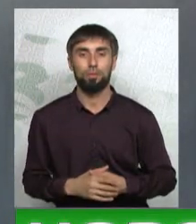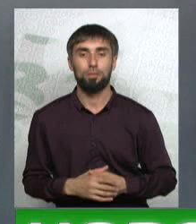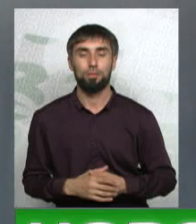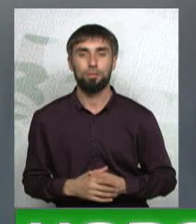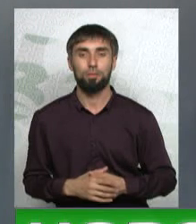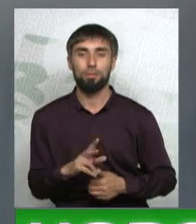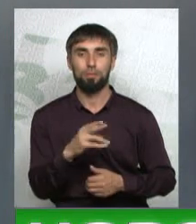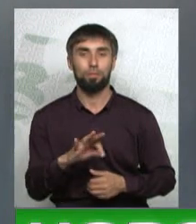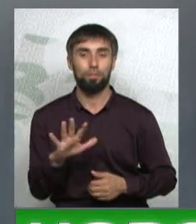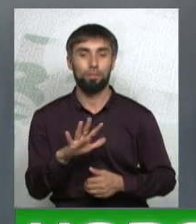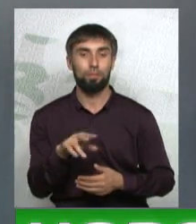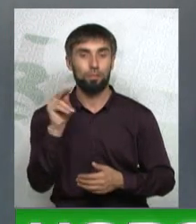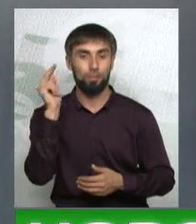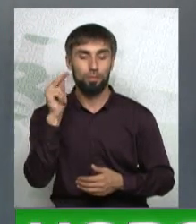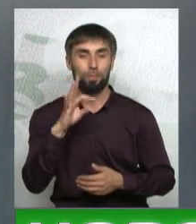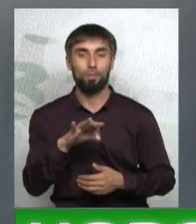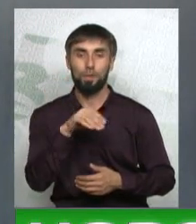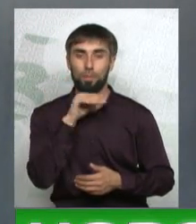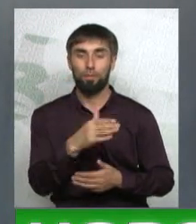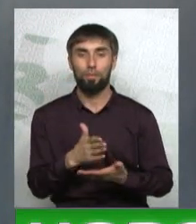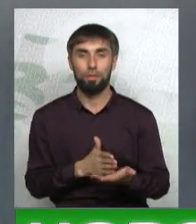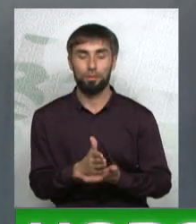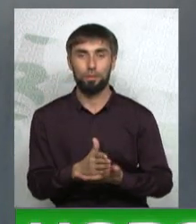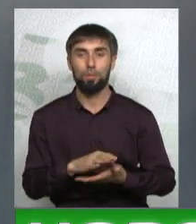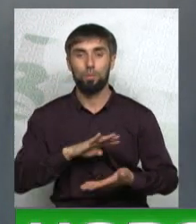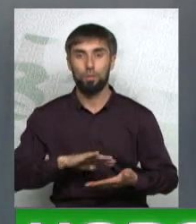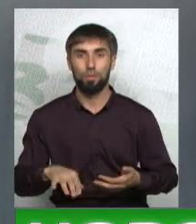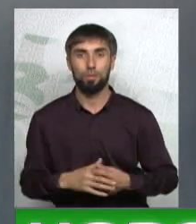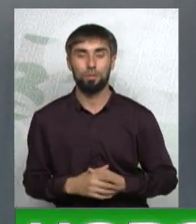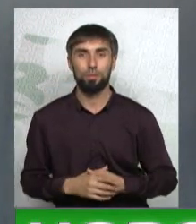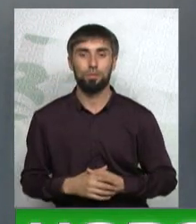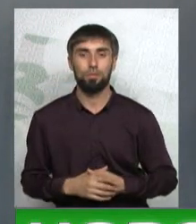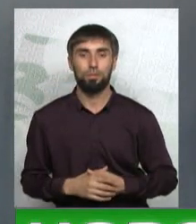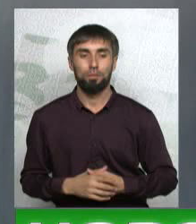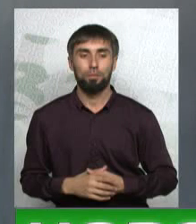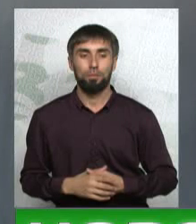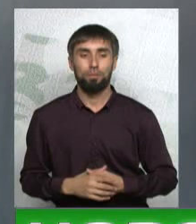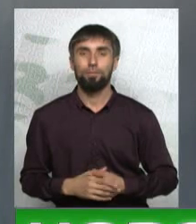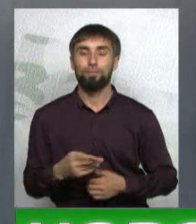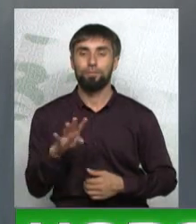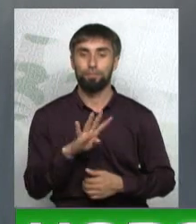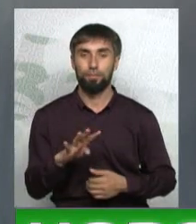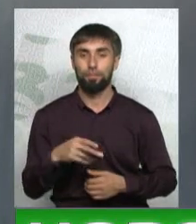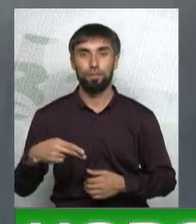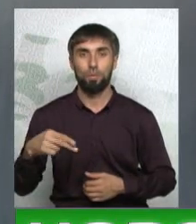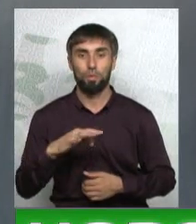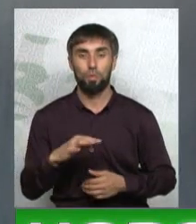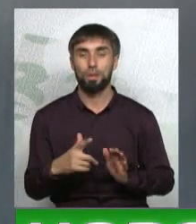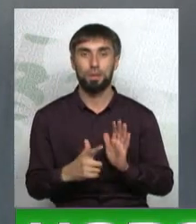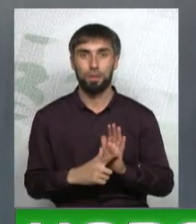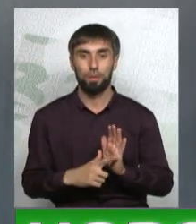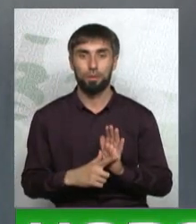раз у них идут занятия тоже по профильной смене. Затем с 4 до